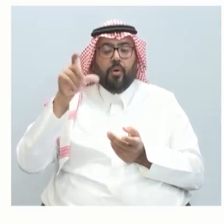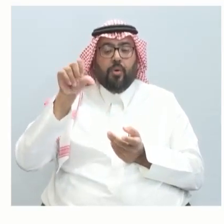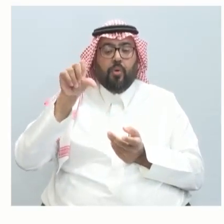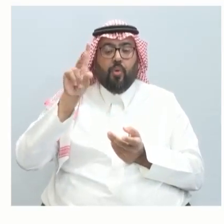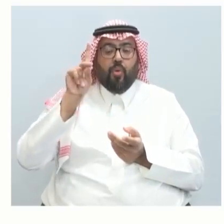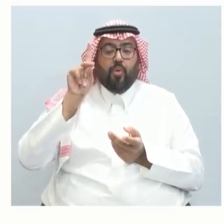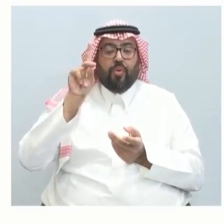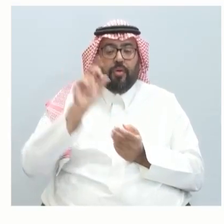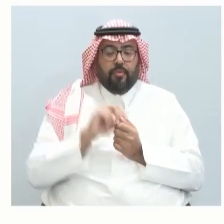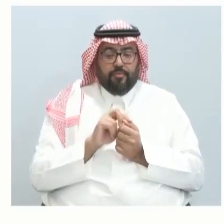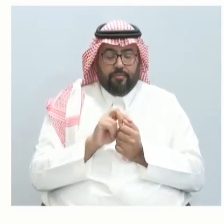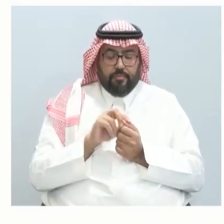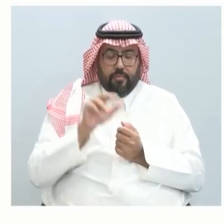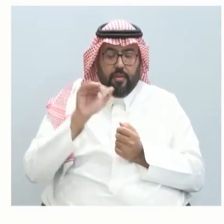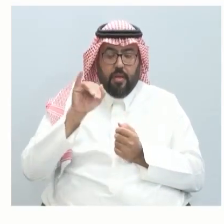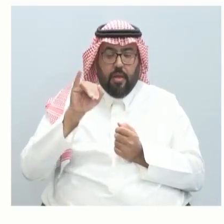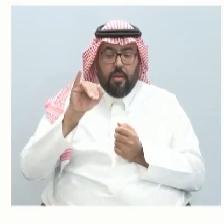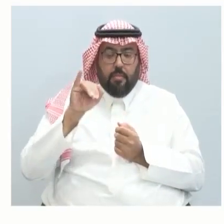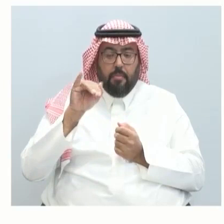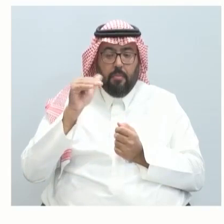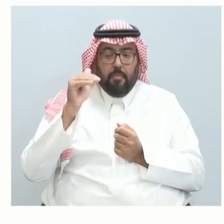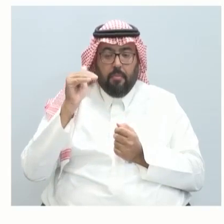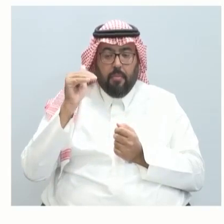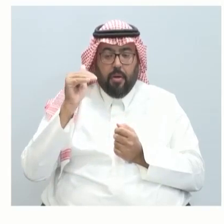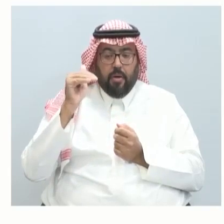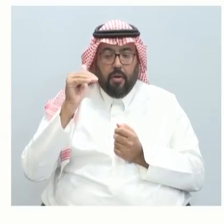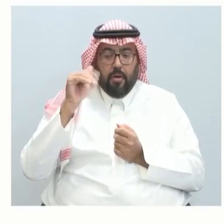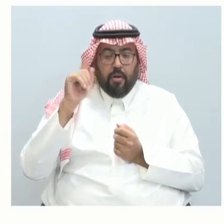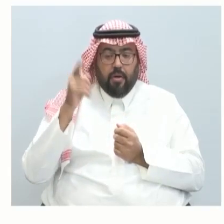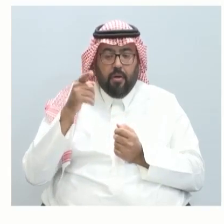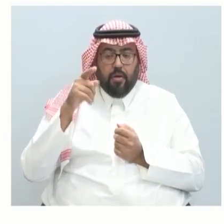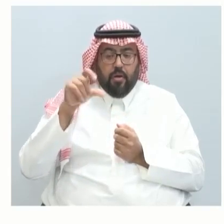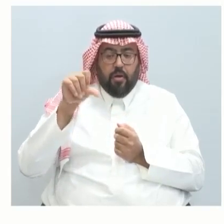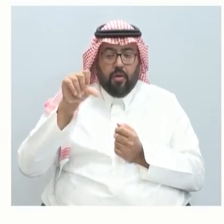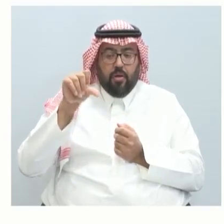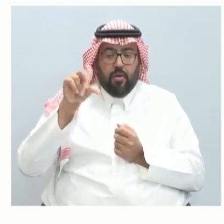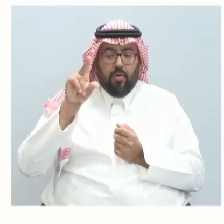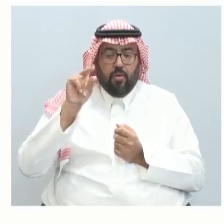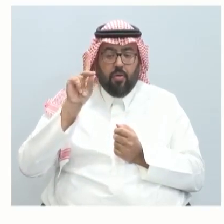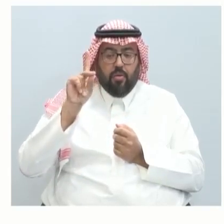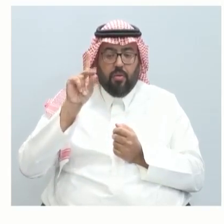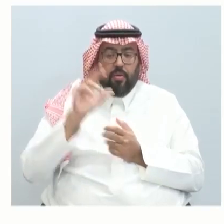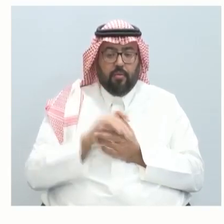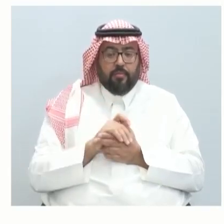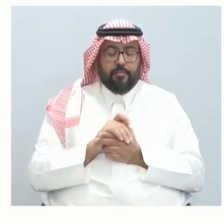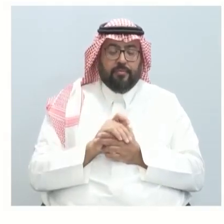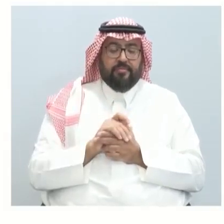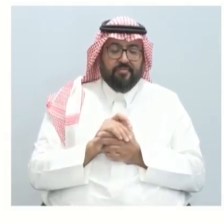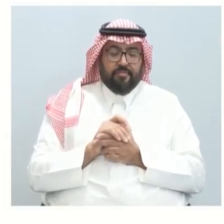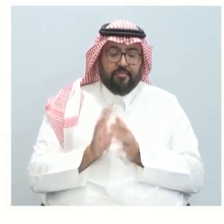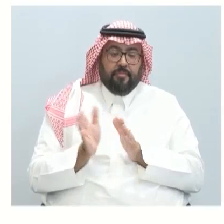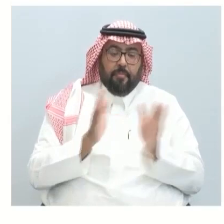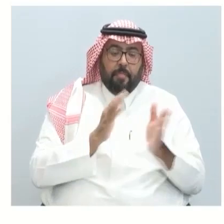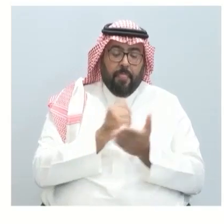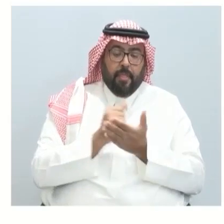مبدعين مخروط نطلق عليه اسم مخروط بارك الله فيكم يا مبدعين الان